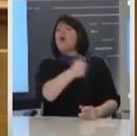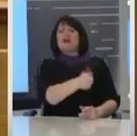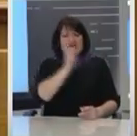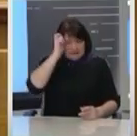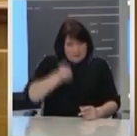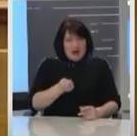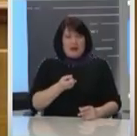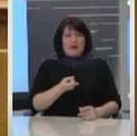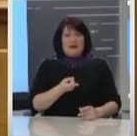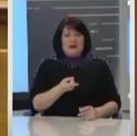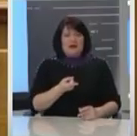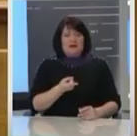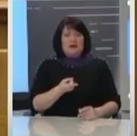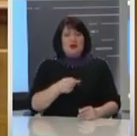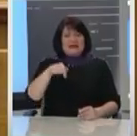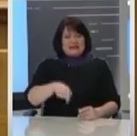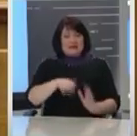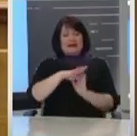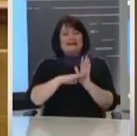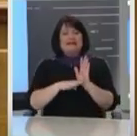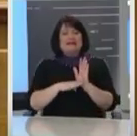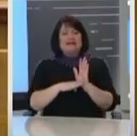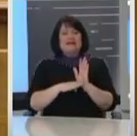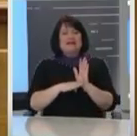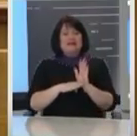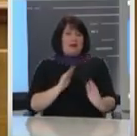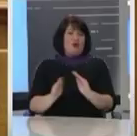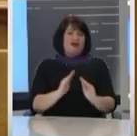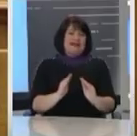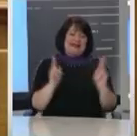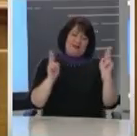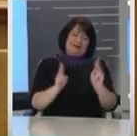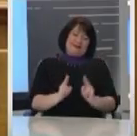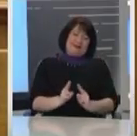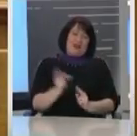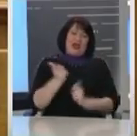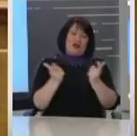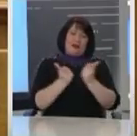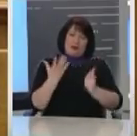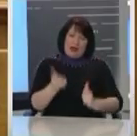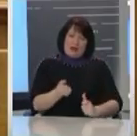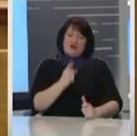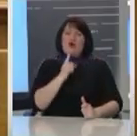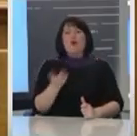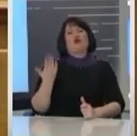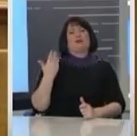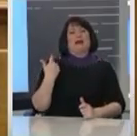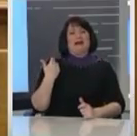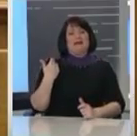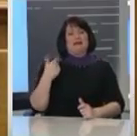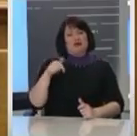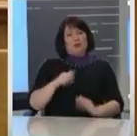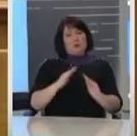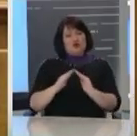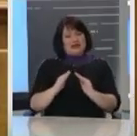ομολογήσει ότι το σημερινό σύστημα παρέχει μικρότερη προστασία στους δανειολήπτες σε σχέση με την προϋπάρχουσα που